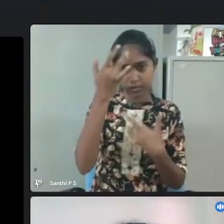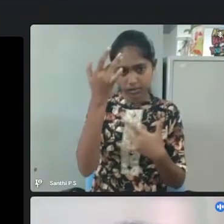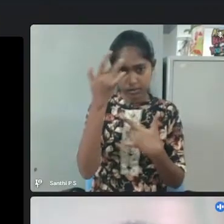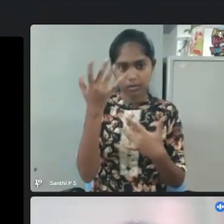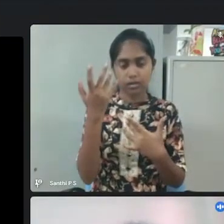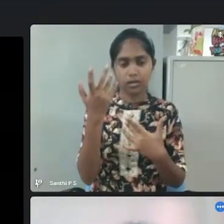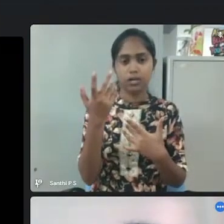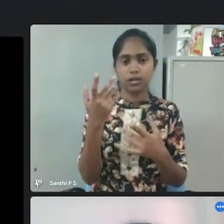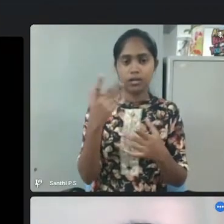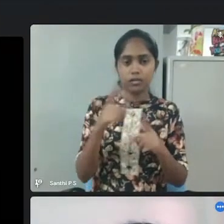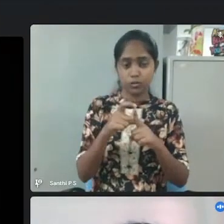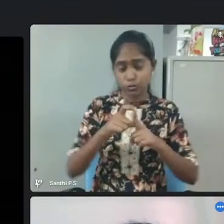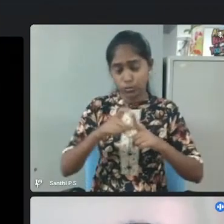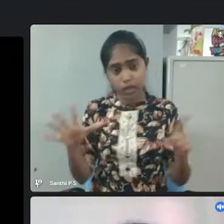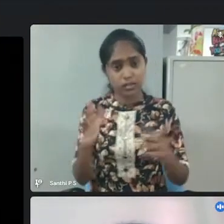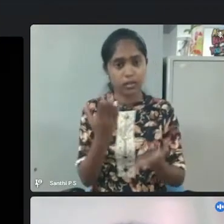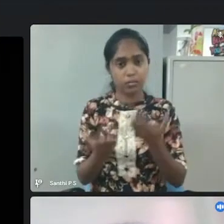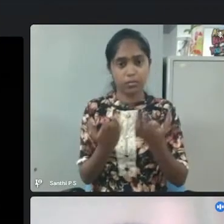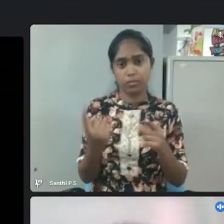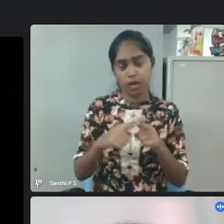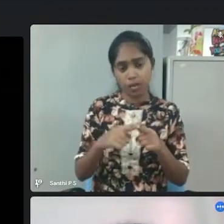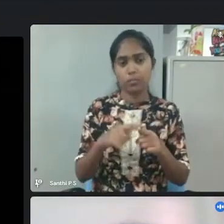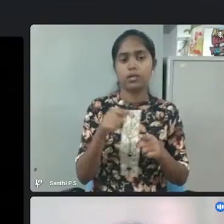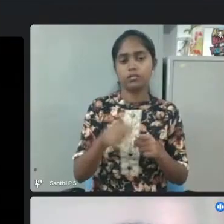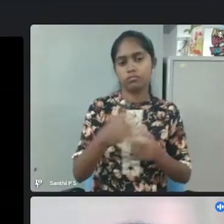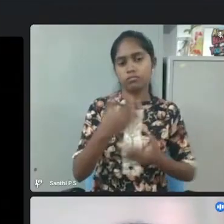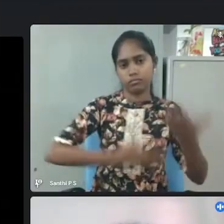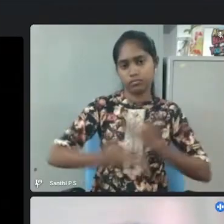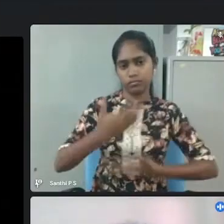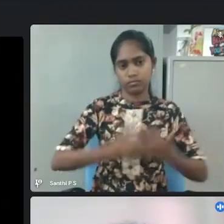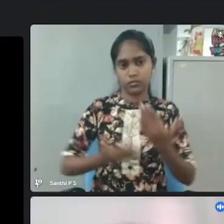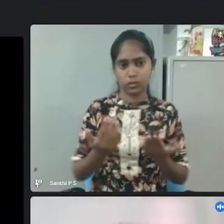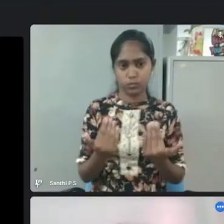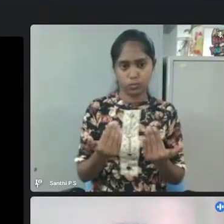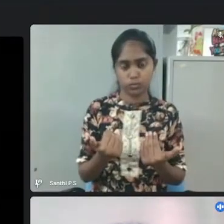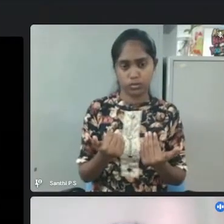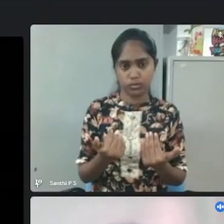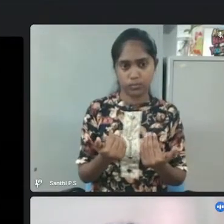റോഡ് അപകടങ്ങൾ എല്ലാം ഭിന്നശേഷിക്ക് കാരണമാകാം. മറ്റസുഖങ്ങളും, പ്രമേഹം,